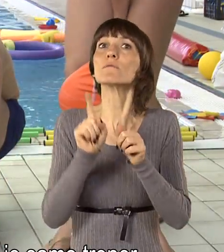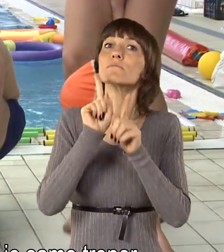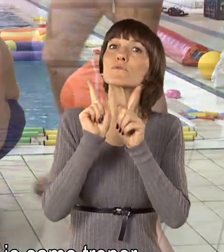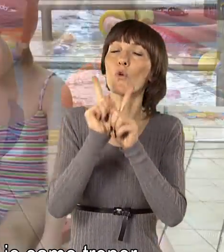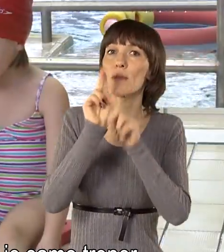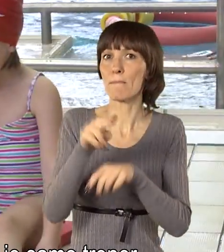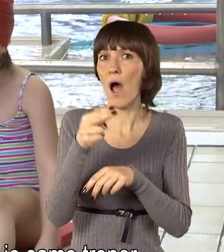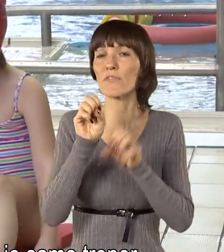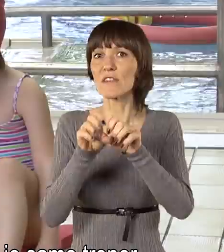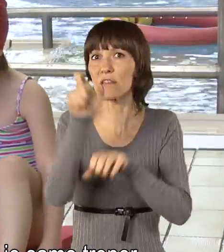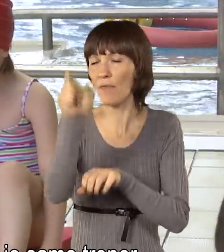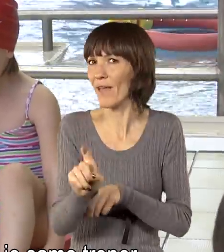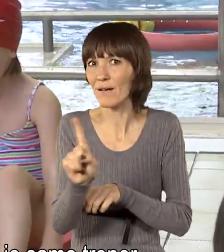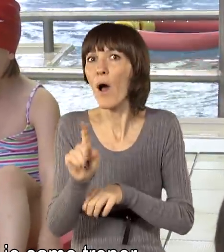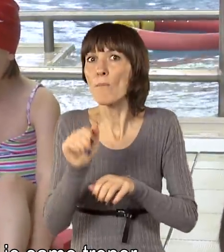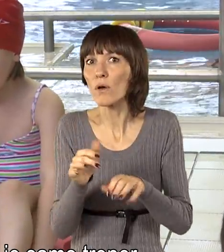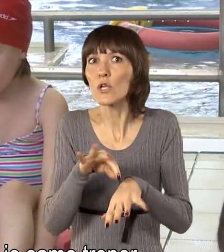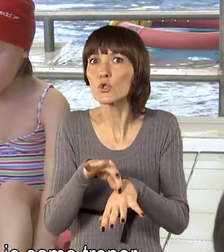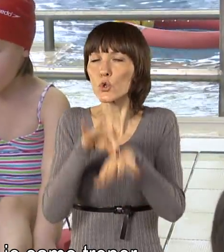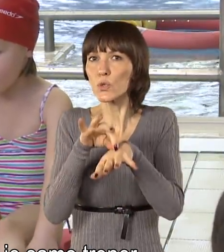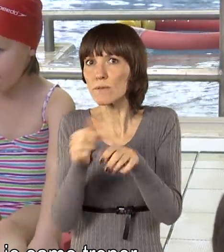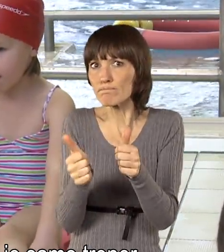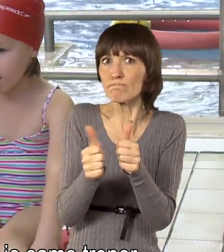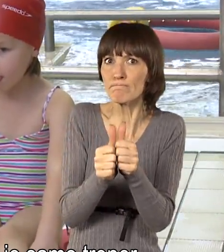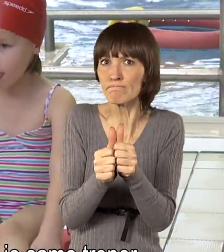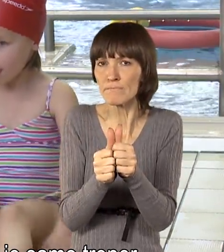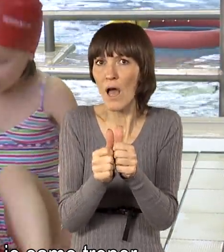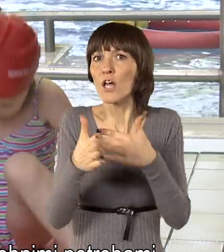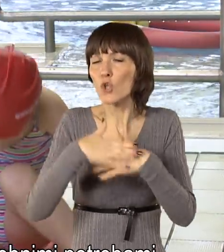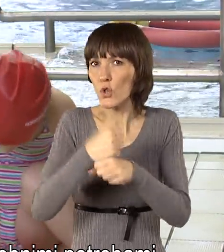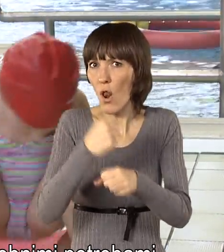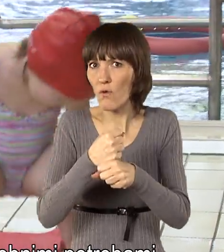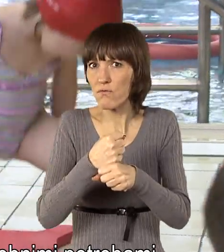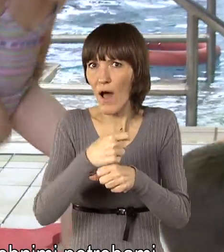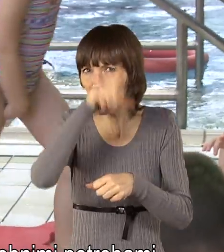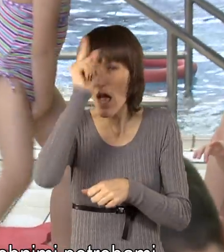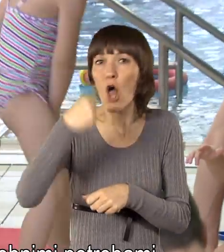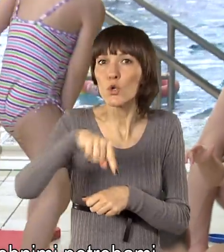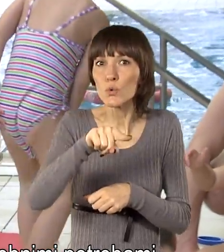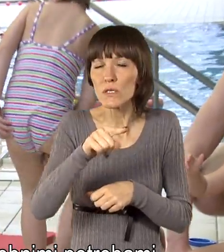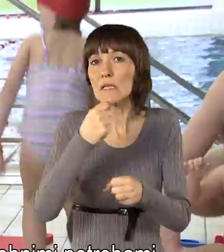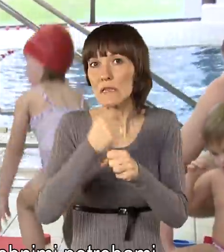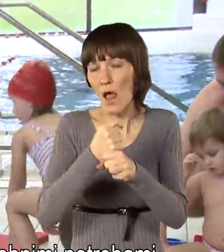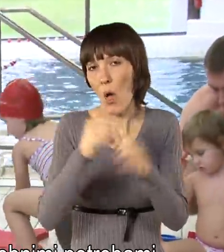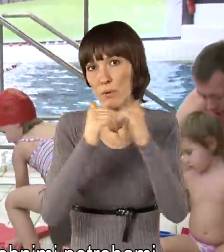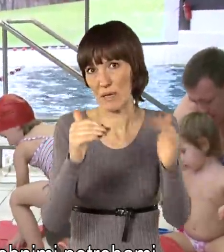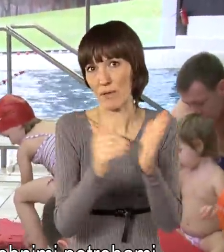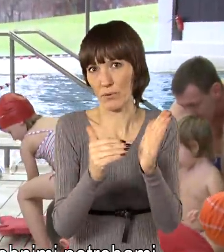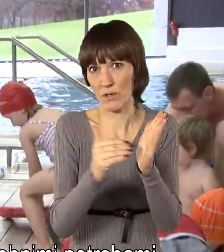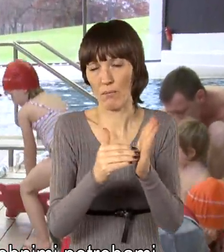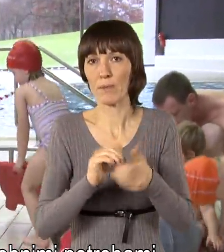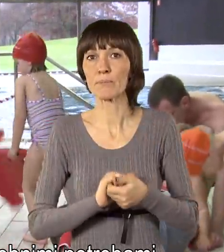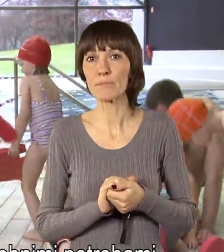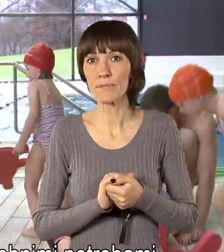ni dovolj samo, da je trener plavanja, mora imeti tudi ta čut za delo z ljudmi s posebnimi potrebami in